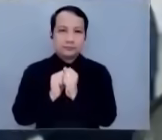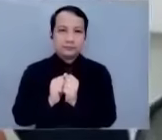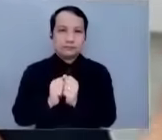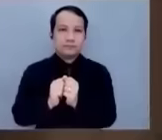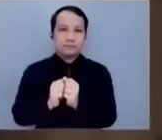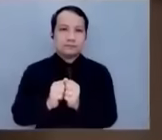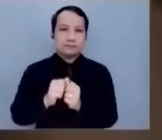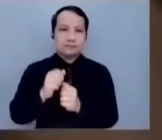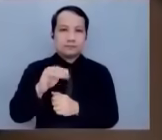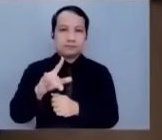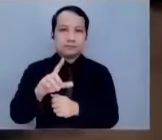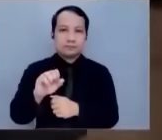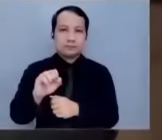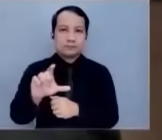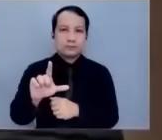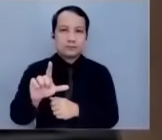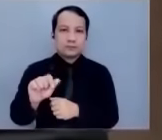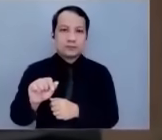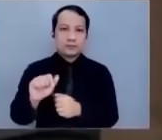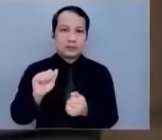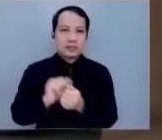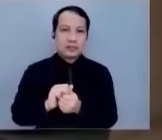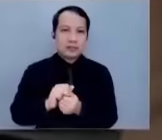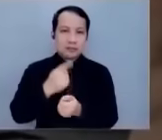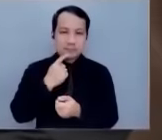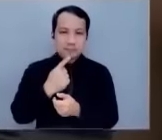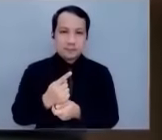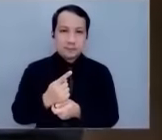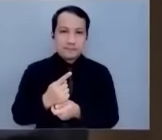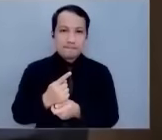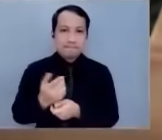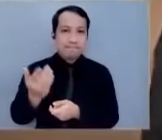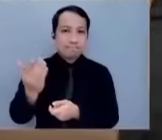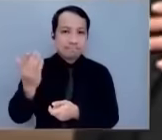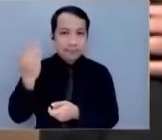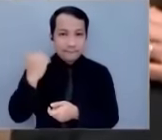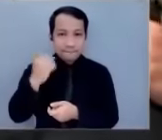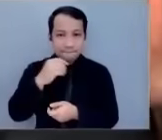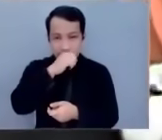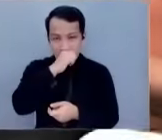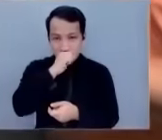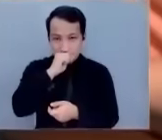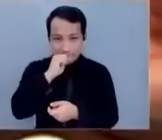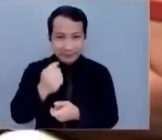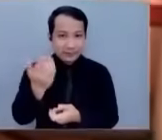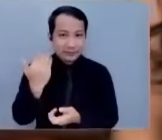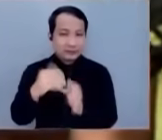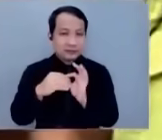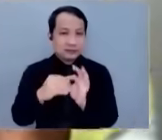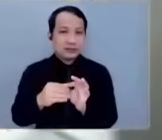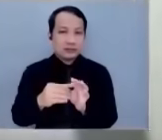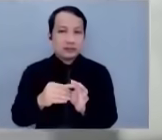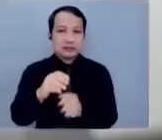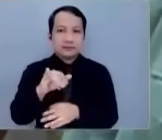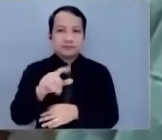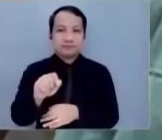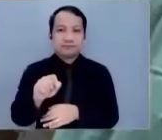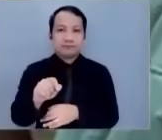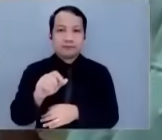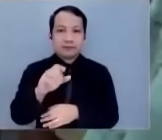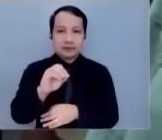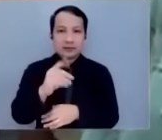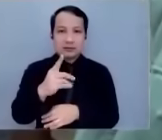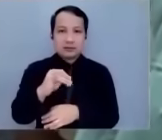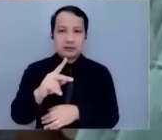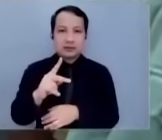sa sitcom ilan sa kanila mga dati na ring nakasama ni Aga Sa mga dati niyang sitcom na okk at